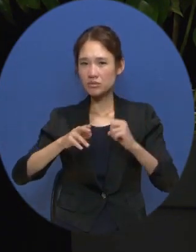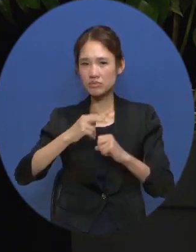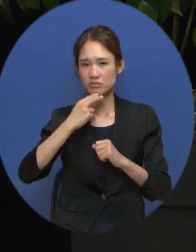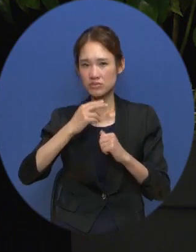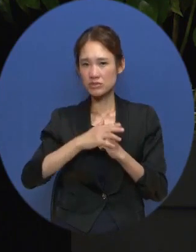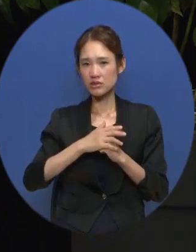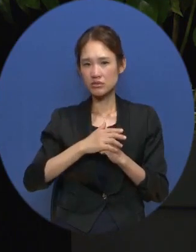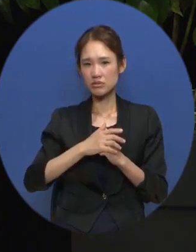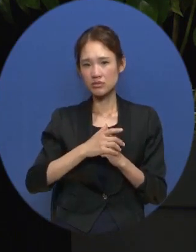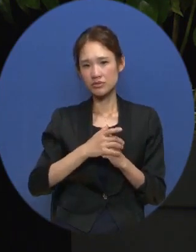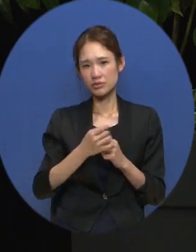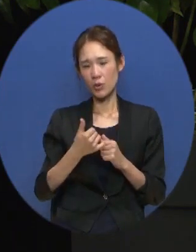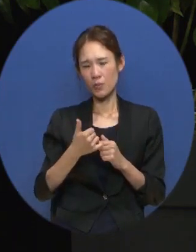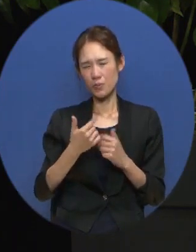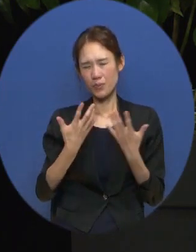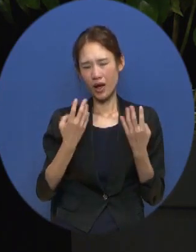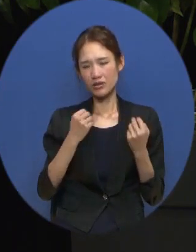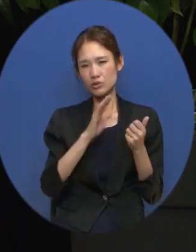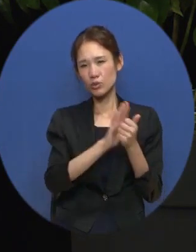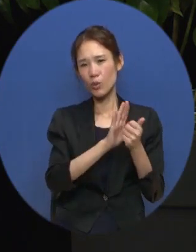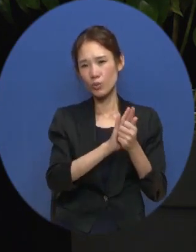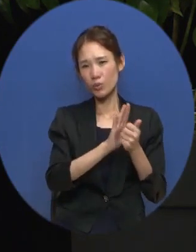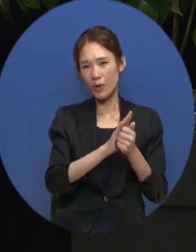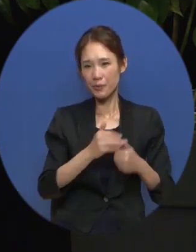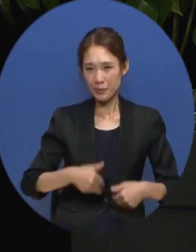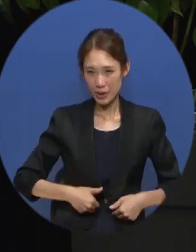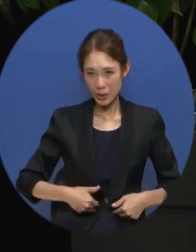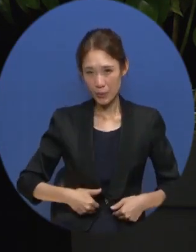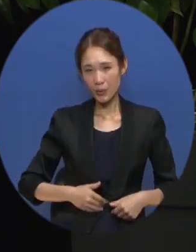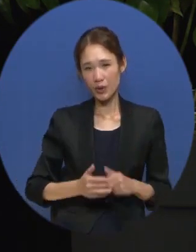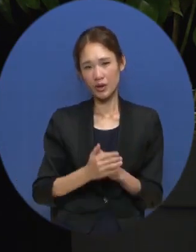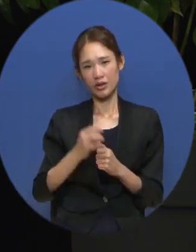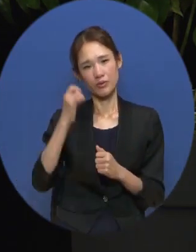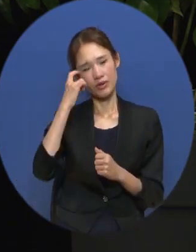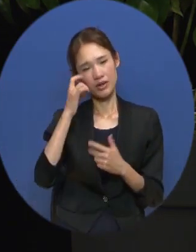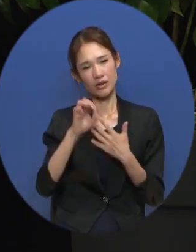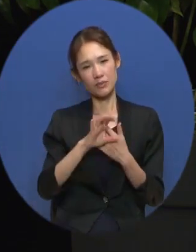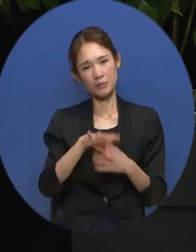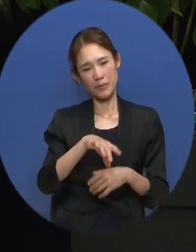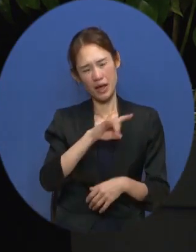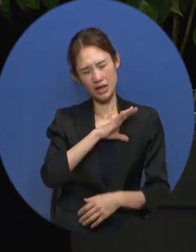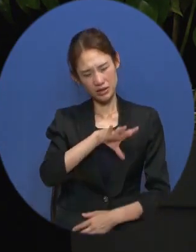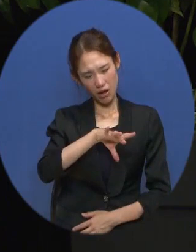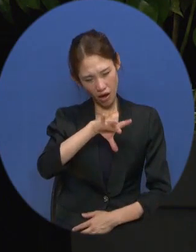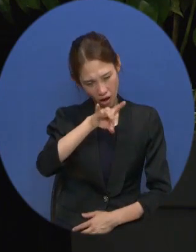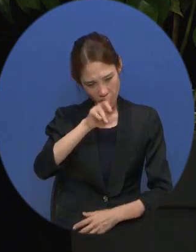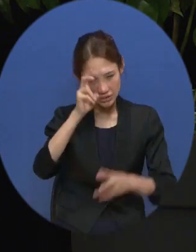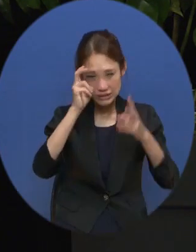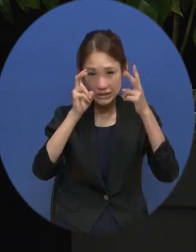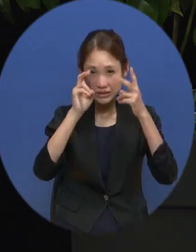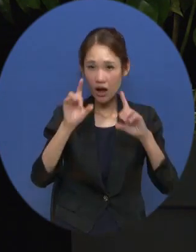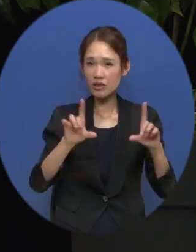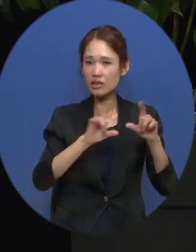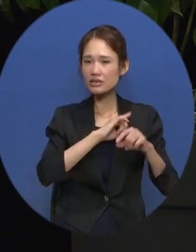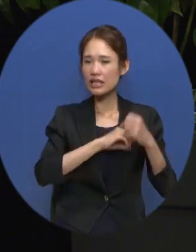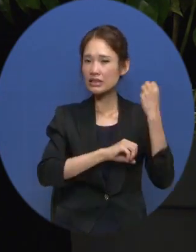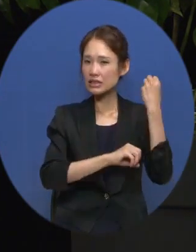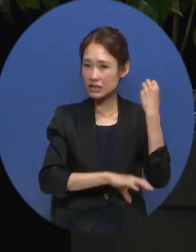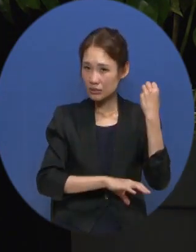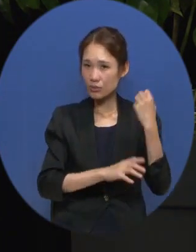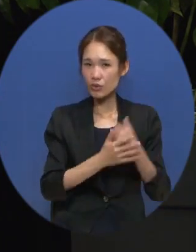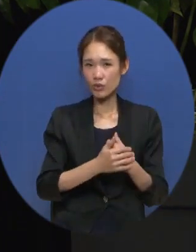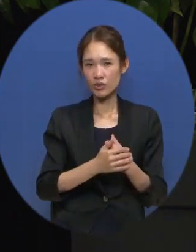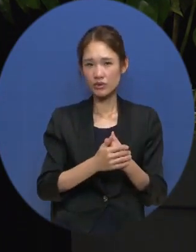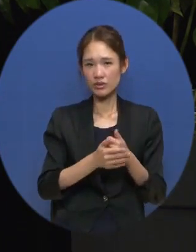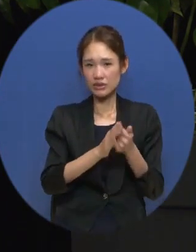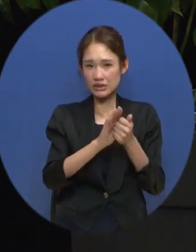손이 좀 많이 가는 부분도 있어요. 처음부터 이제 그 직장 생활에 가장 기본적인 거 뭐